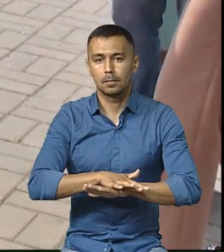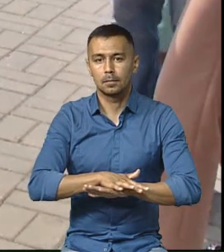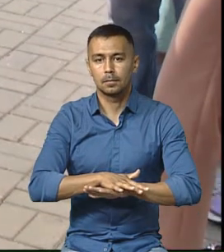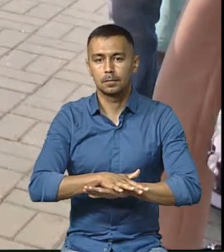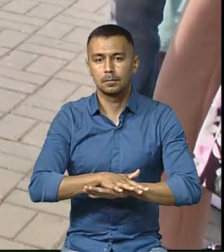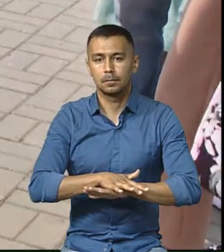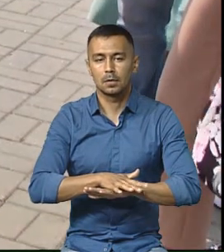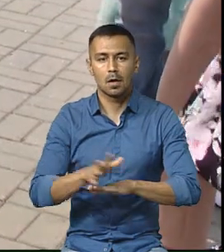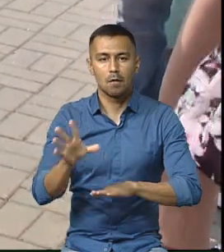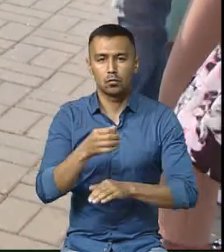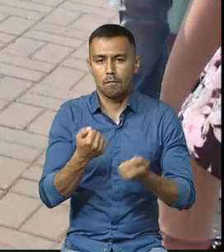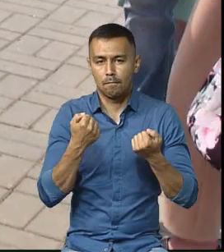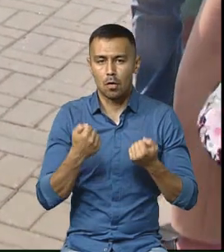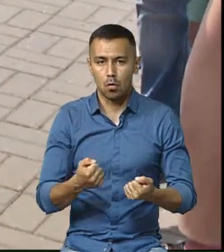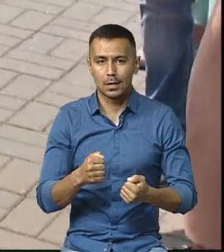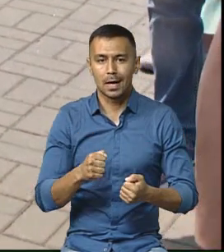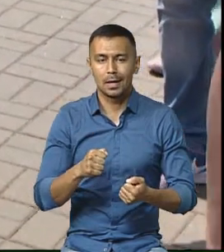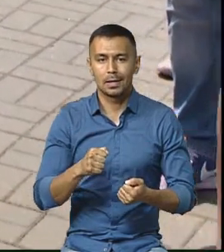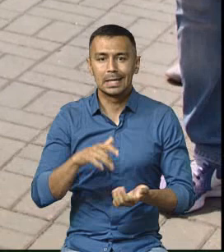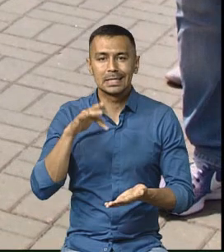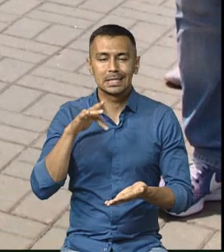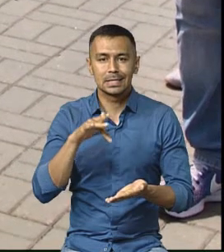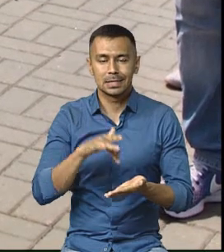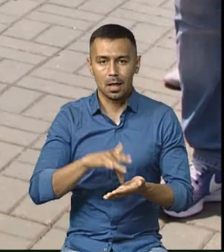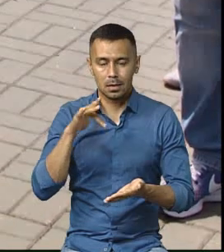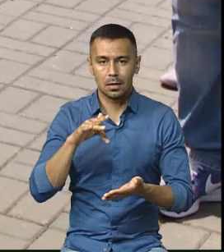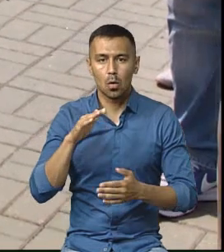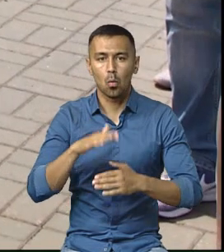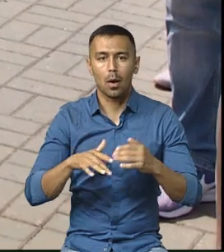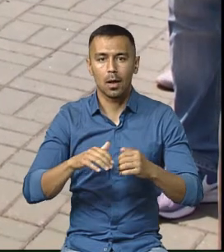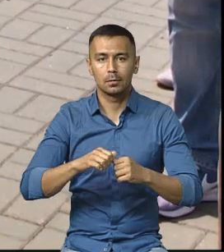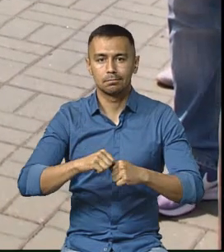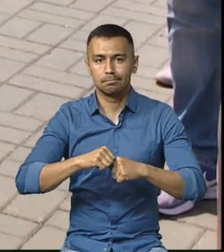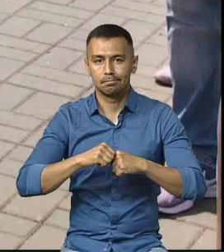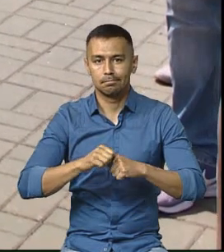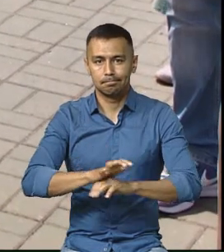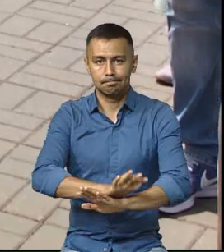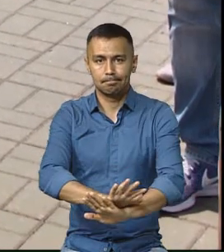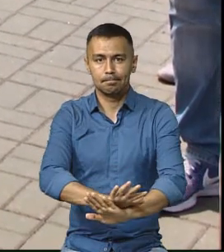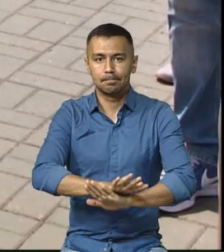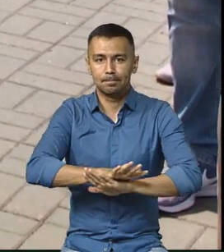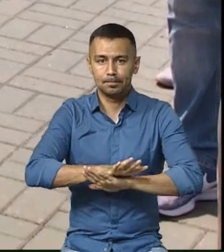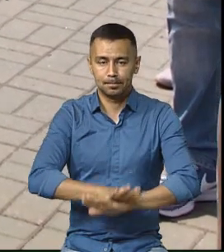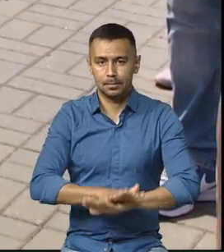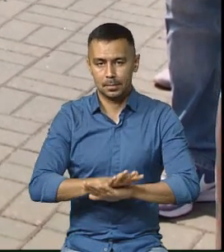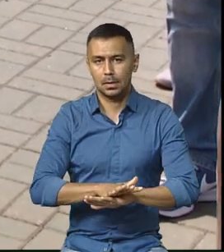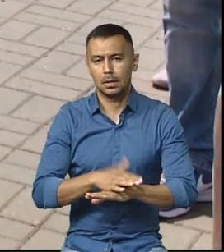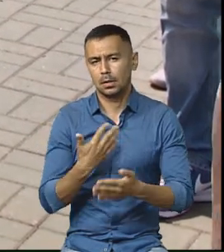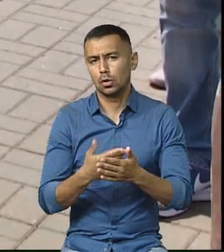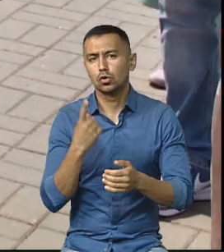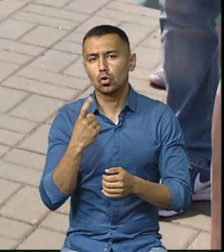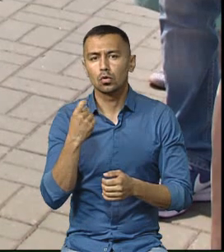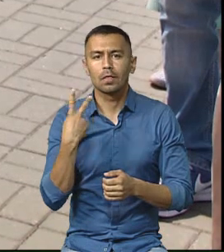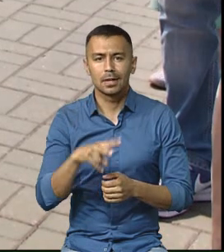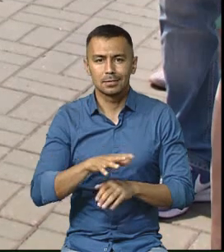переносимо всю масу тіла на середину грудної клітини, руки не згинаючи в ліктях, робимо натискання. Десь